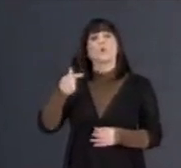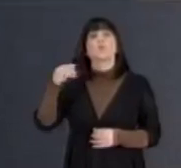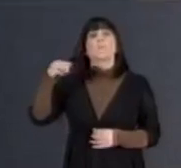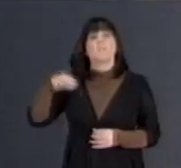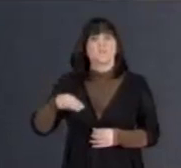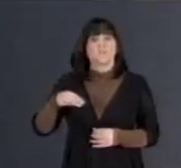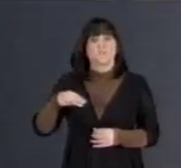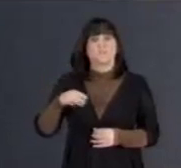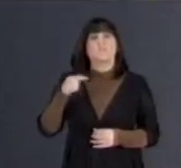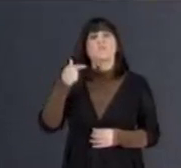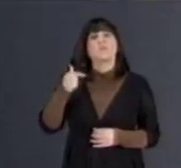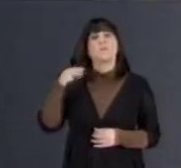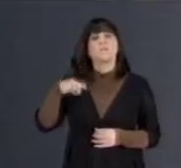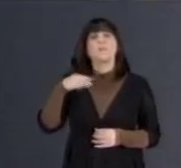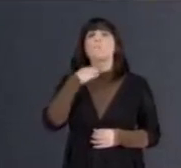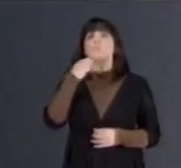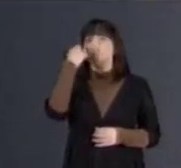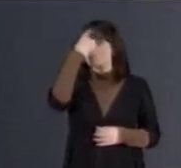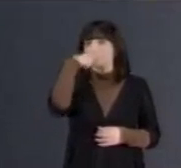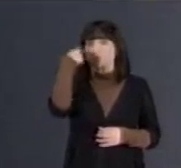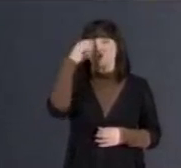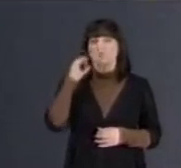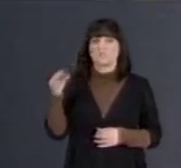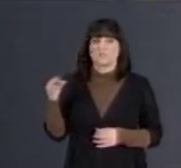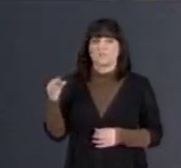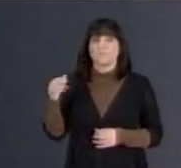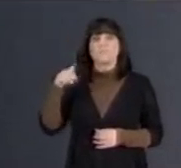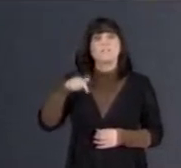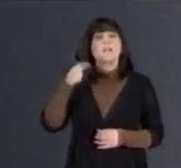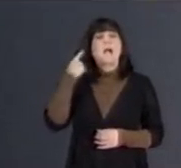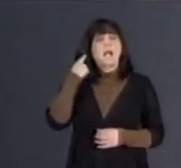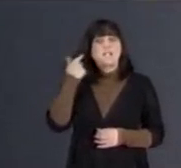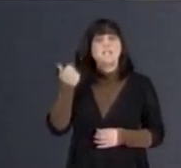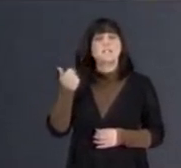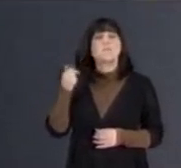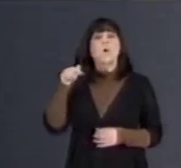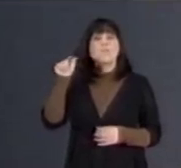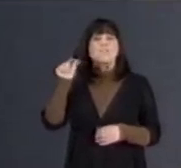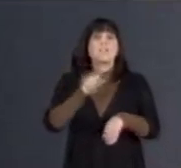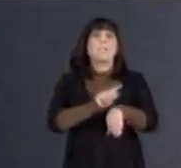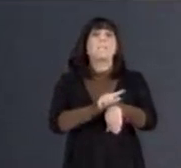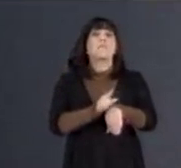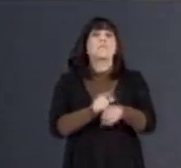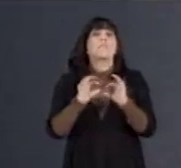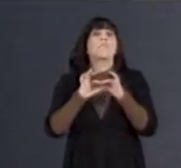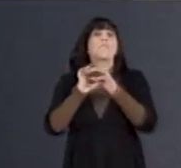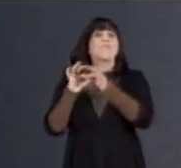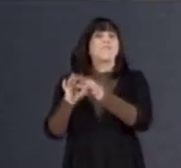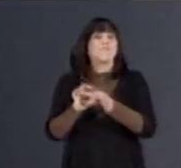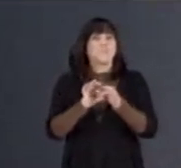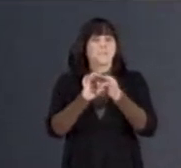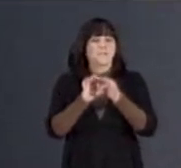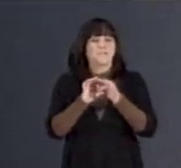Iħs Spa Marċċħħħ għu ħujġġġdit kif sen isimow f-dawni-titt momenti, f-dawni f-titt minuti li għanna fl-imkien.